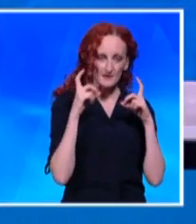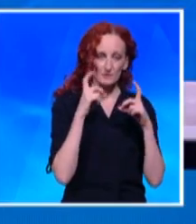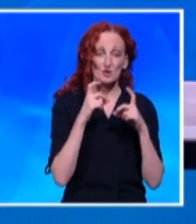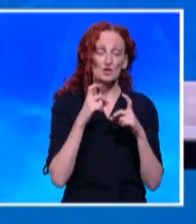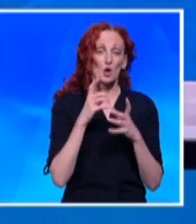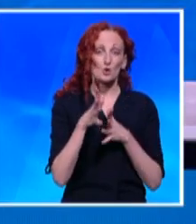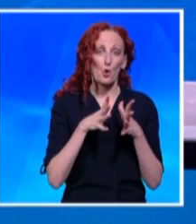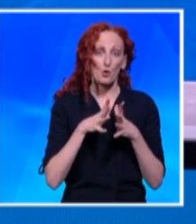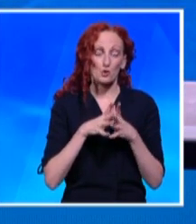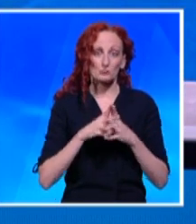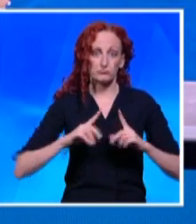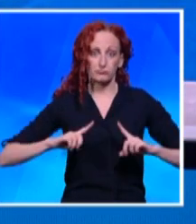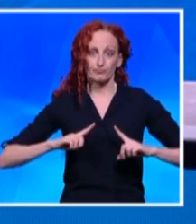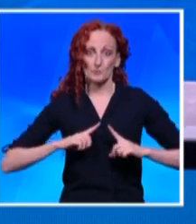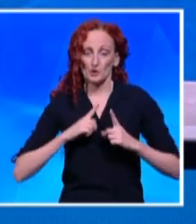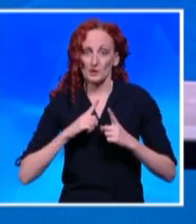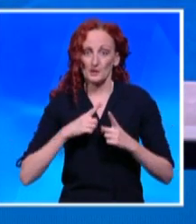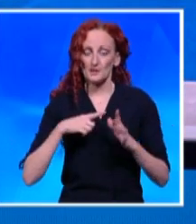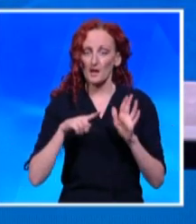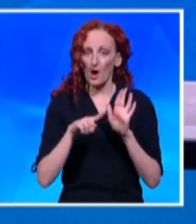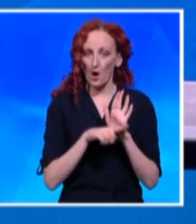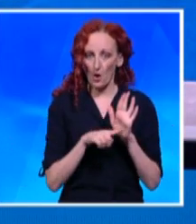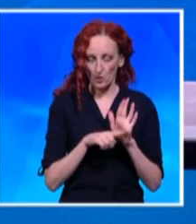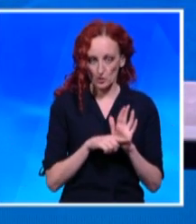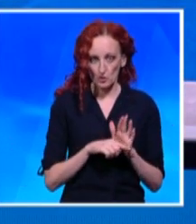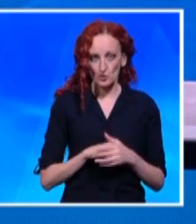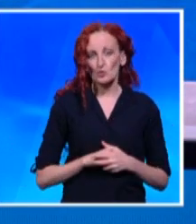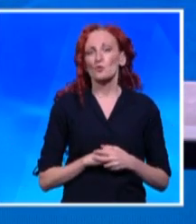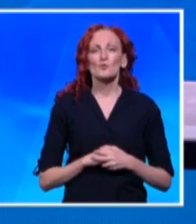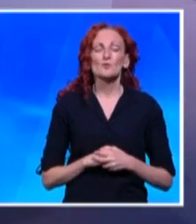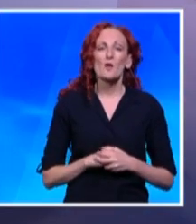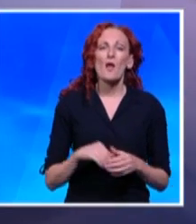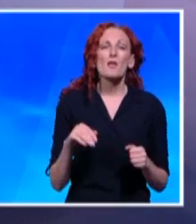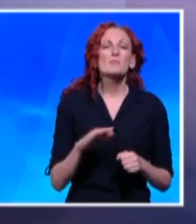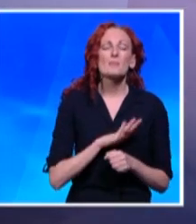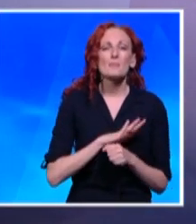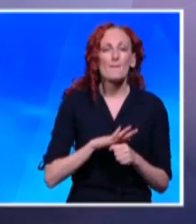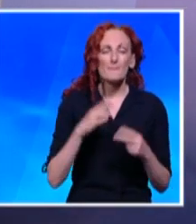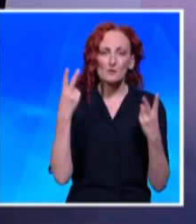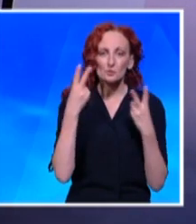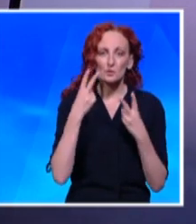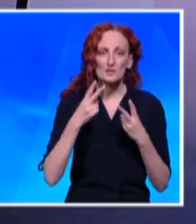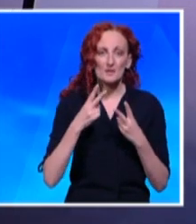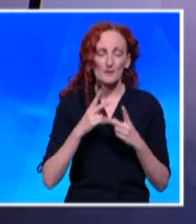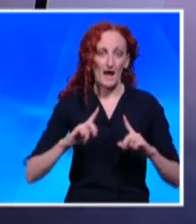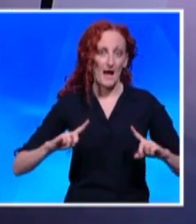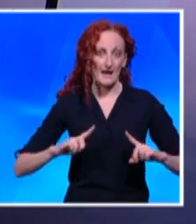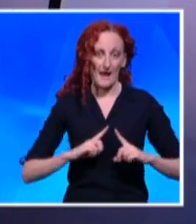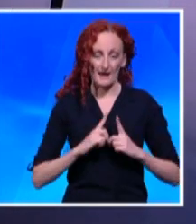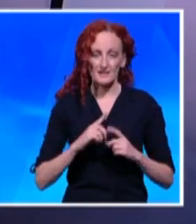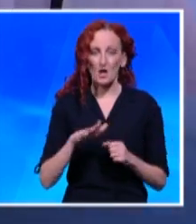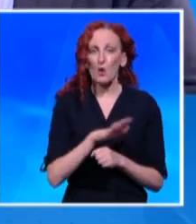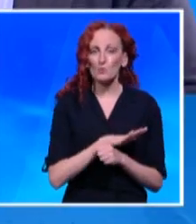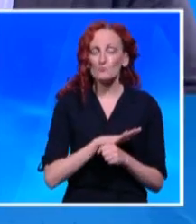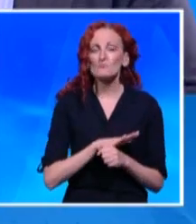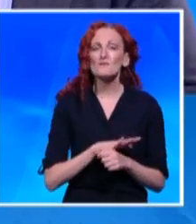мрежи. Може ли да има незаконно заустване? Напълно разбирам бурната реакция. Основните, които